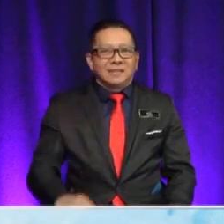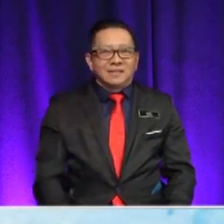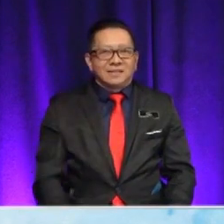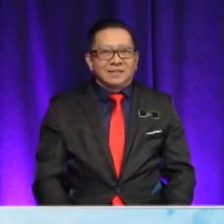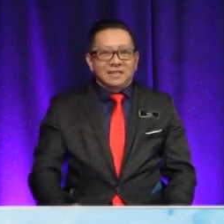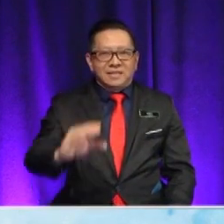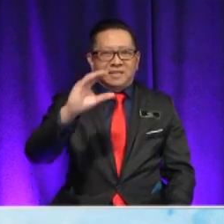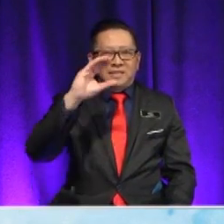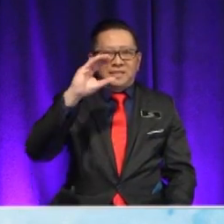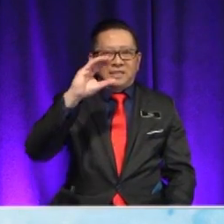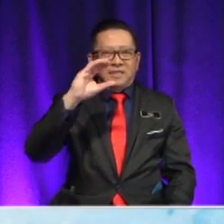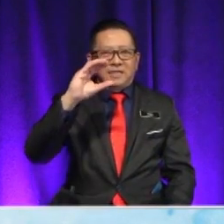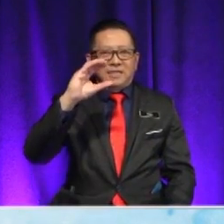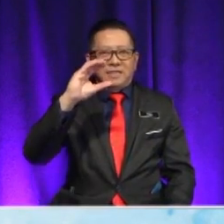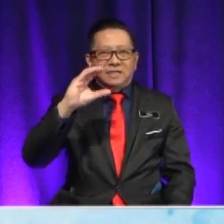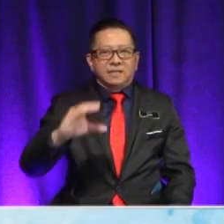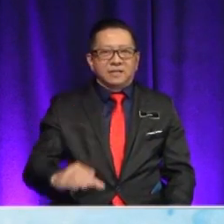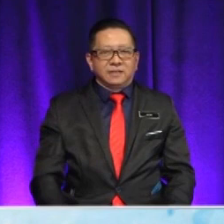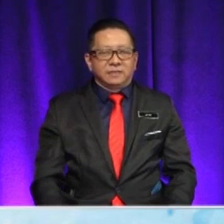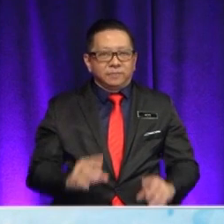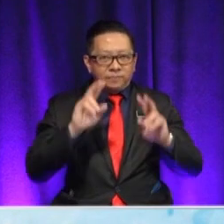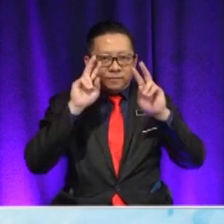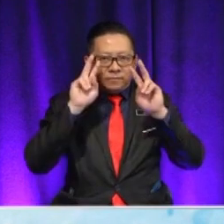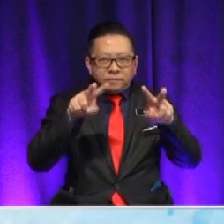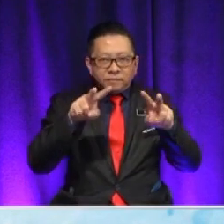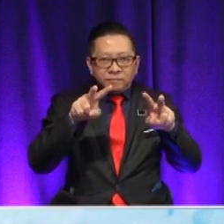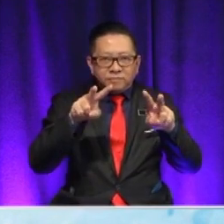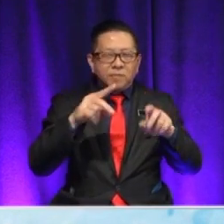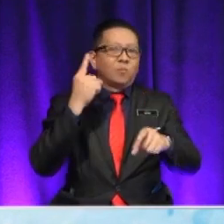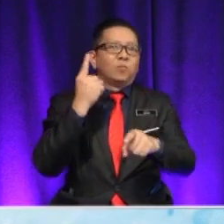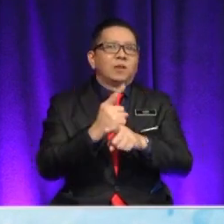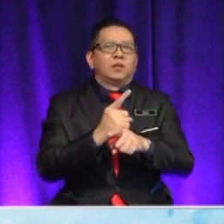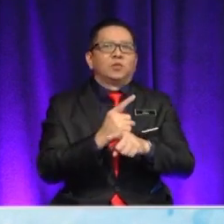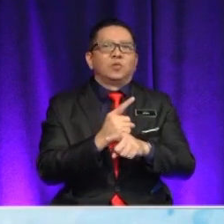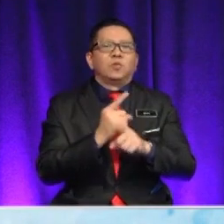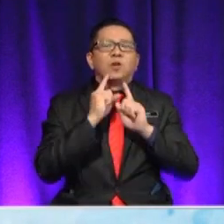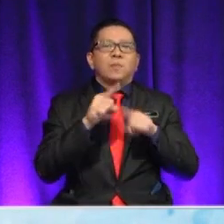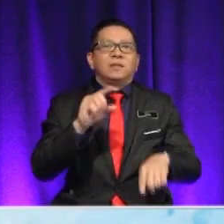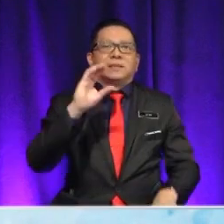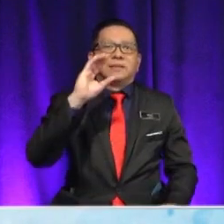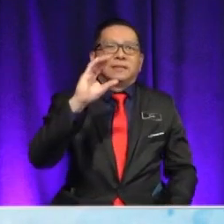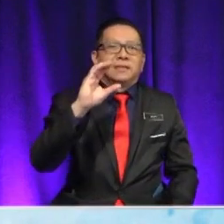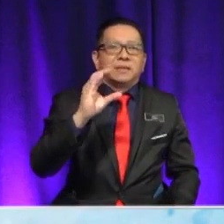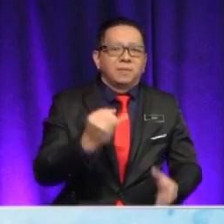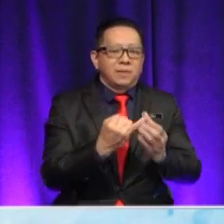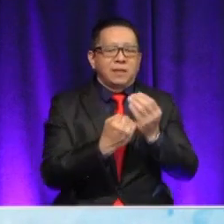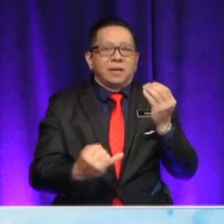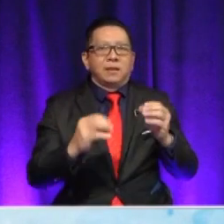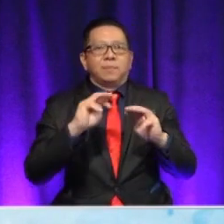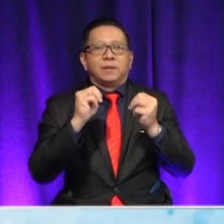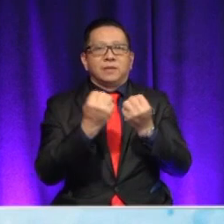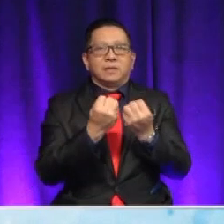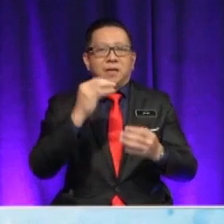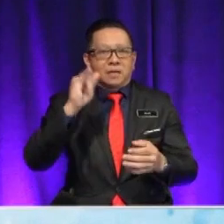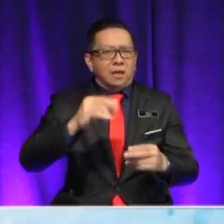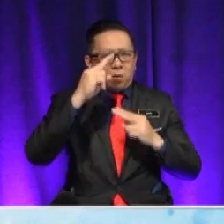pun jawab C. Okey, kita lihat. Okey, betul Mira. C, melahirkan masyarakat yang